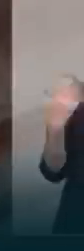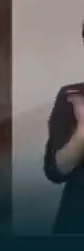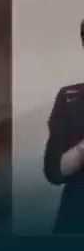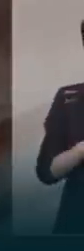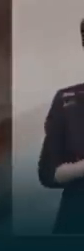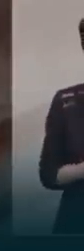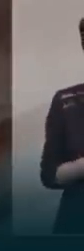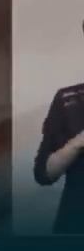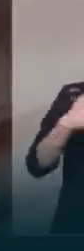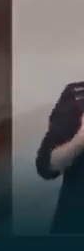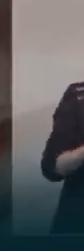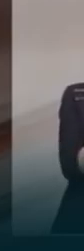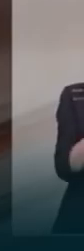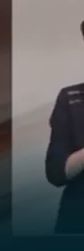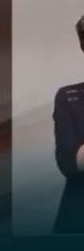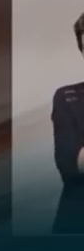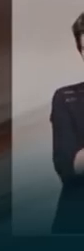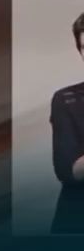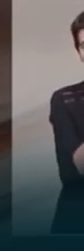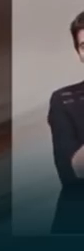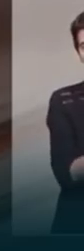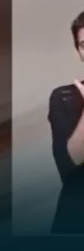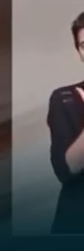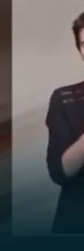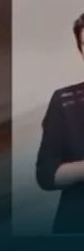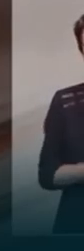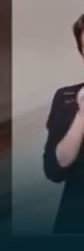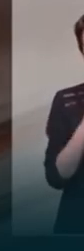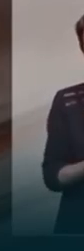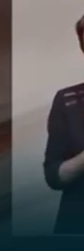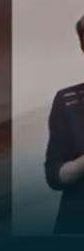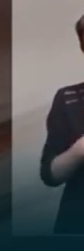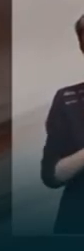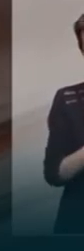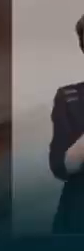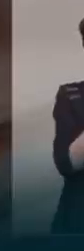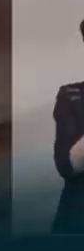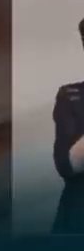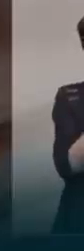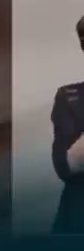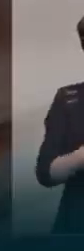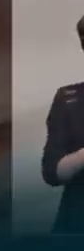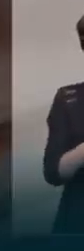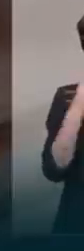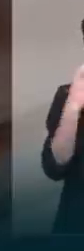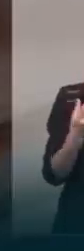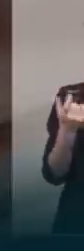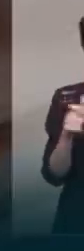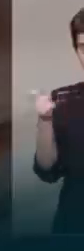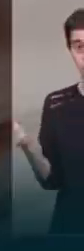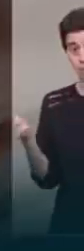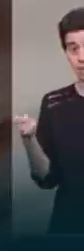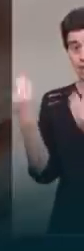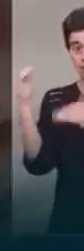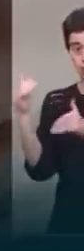Le premier, pour vous dire que le rapport de France Stratégie est éclairant. Il est éclairant parce qu'il démontre que notre pays est devenu le premier pays en termes d'attractivité pour les investissements étrangers et